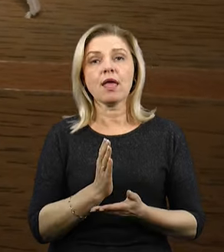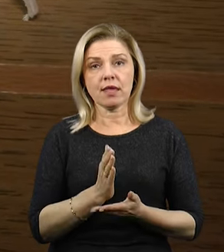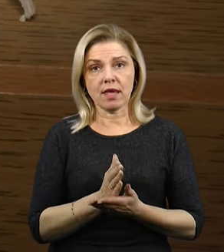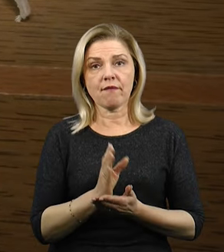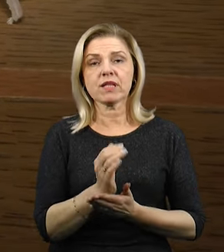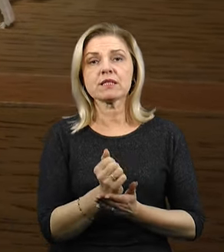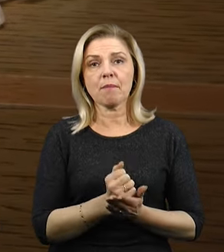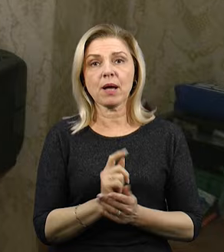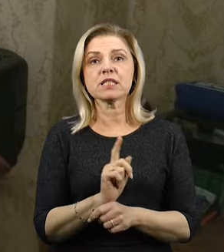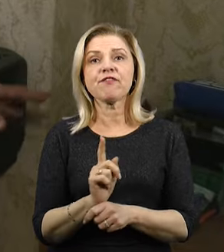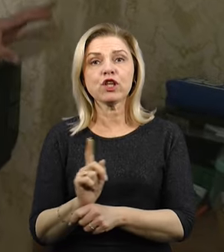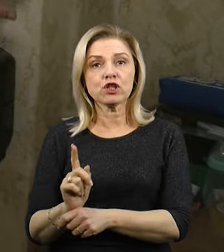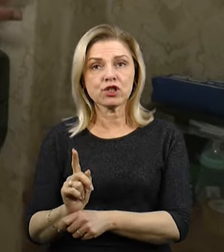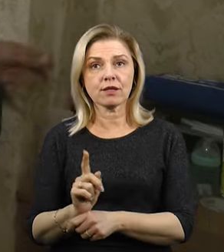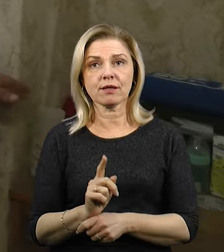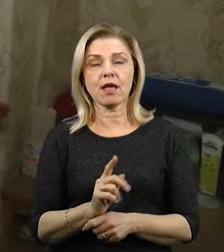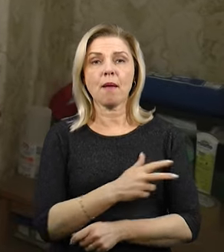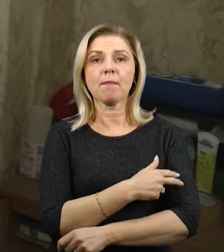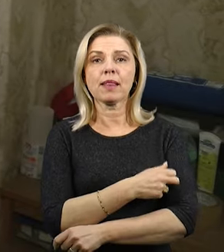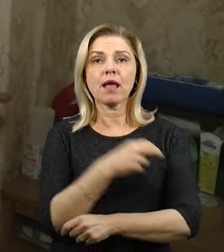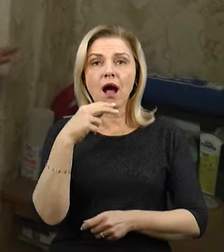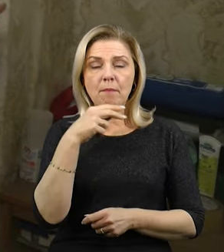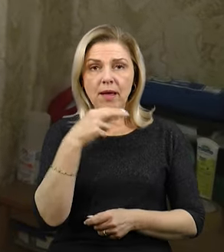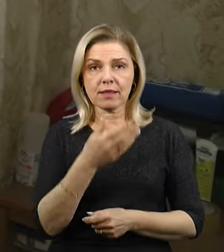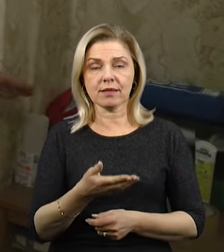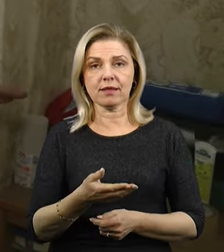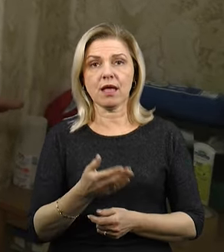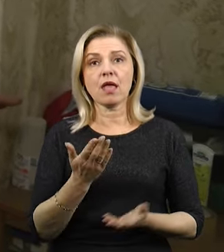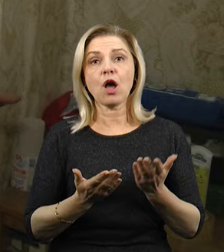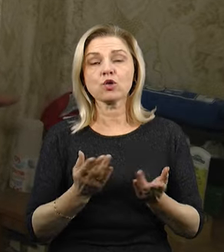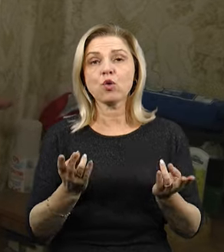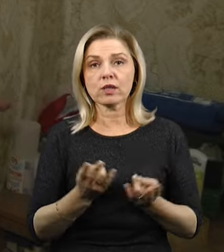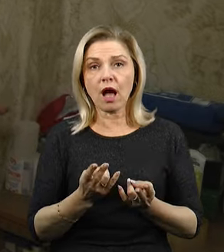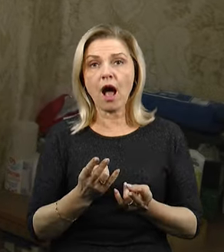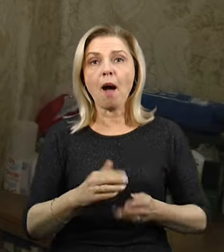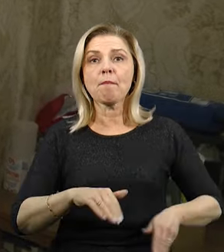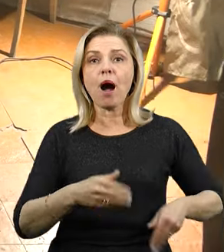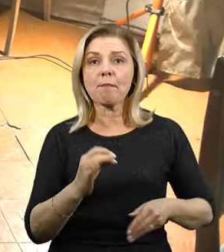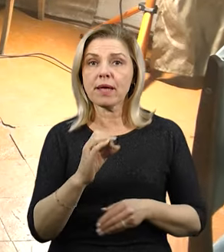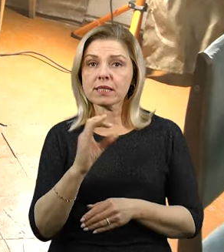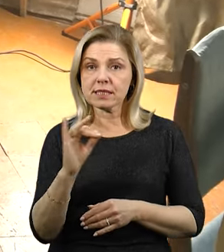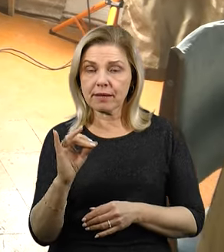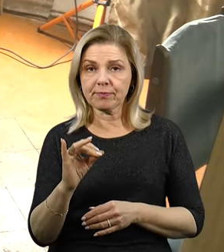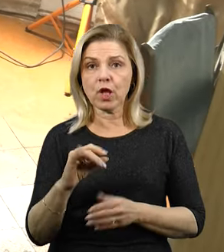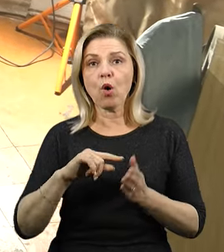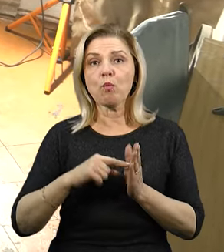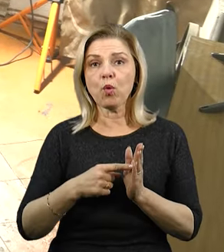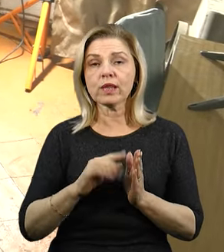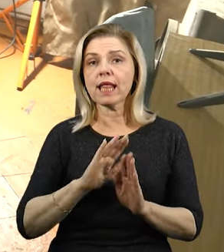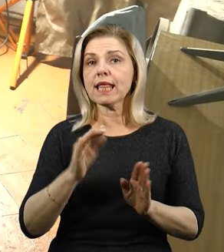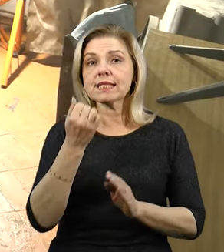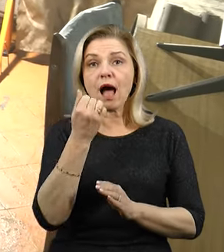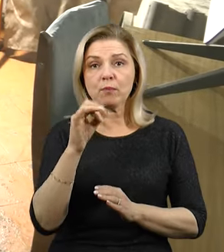і в запасі свічки і медикаменти і якщо надо і Памперси пункт незламності в